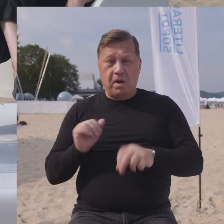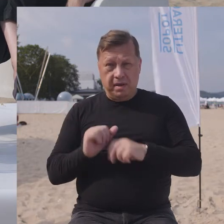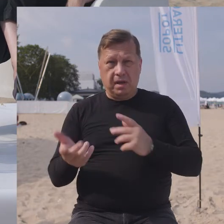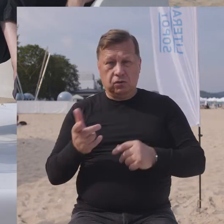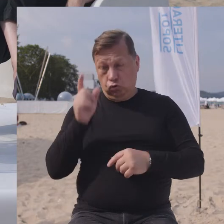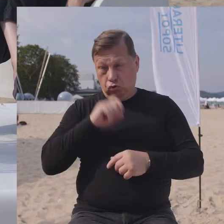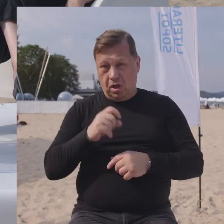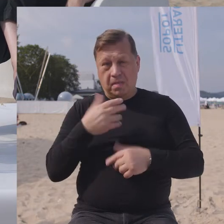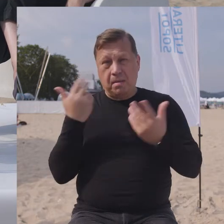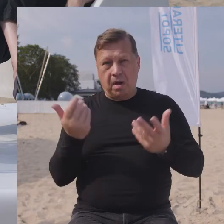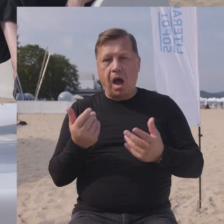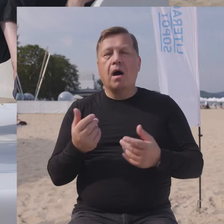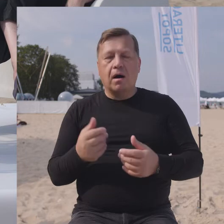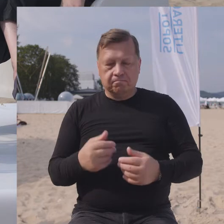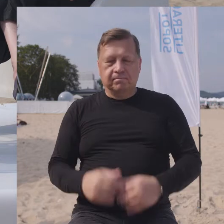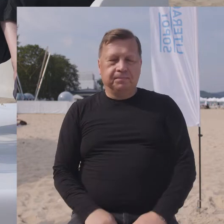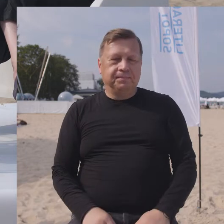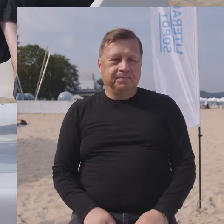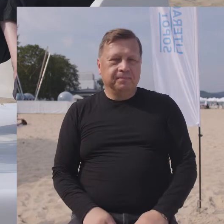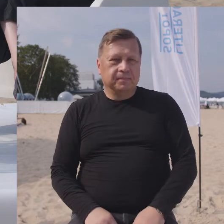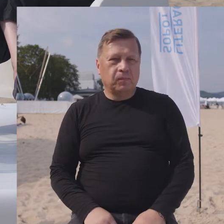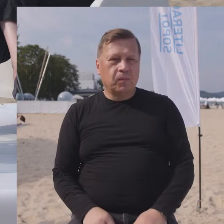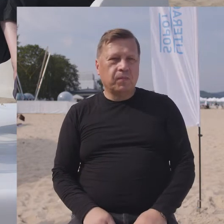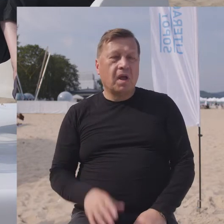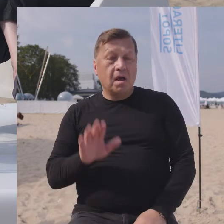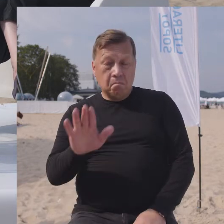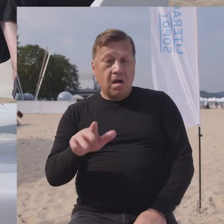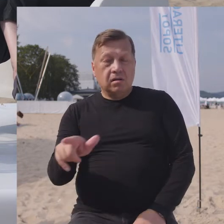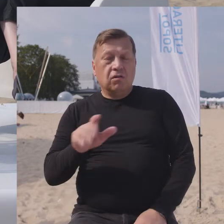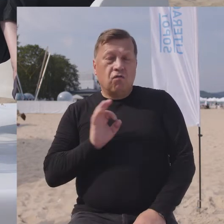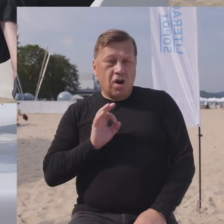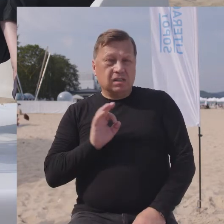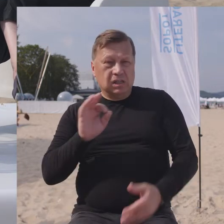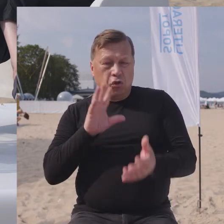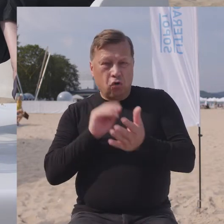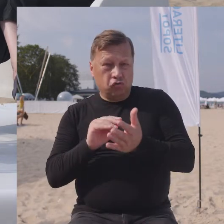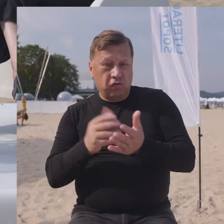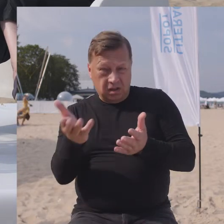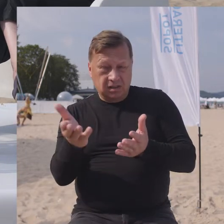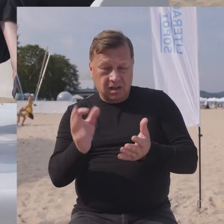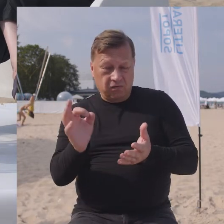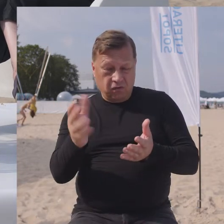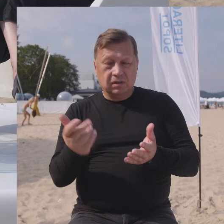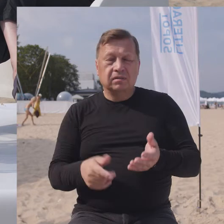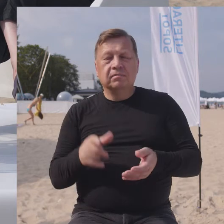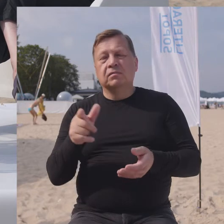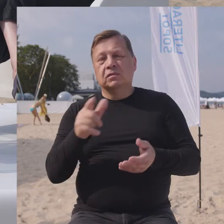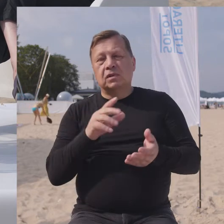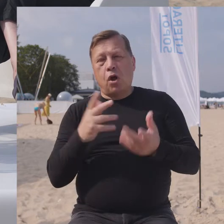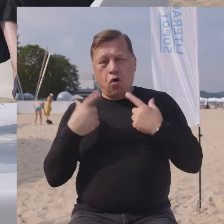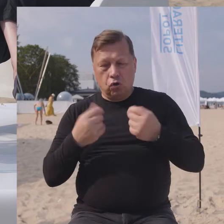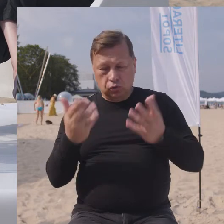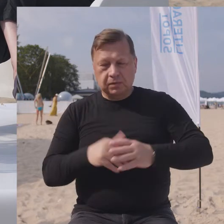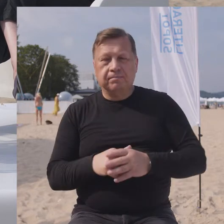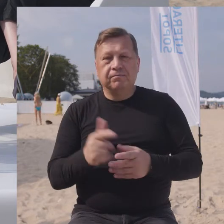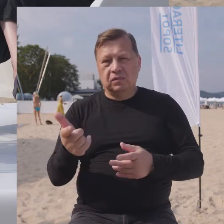A masz takie poczucie, że też mając własne doświadczenie osobiste, że właśnie kwestia akceptacji ze strony